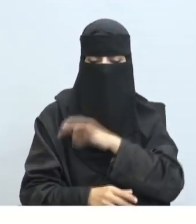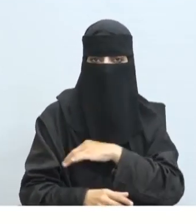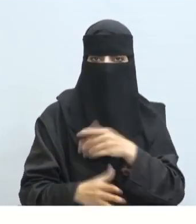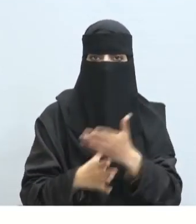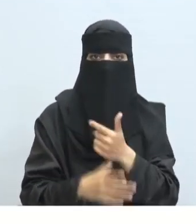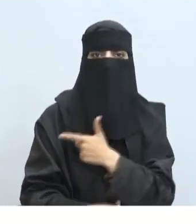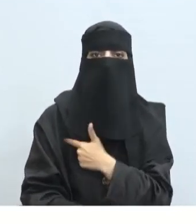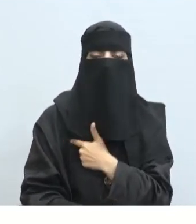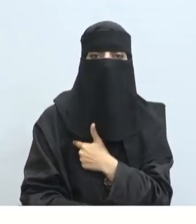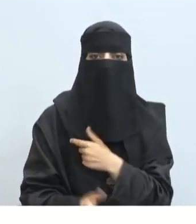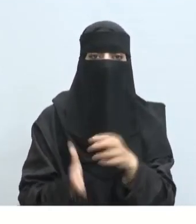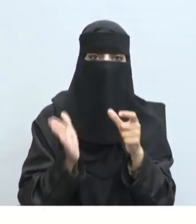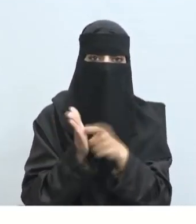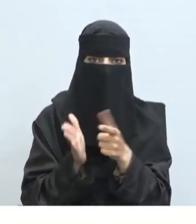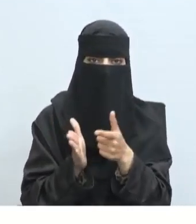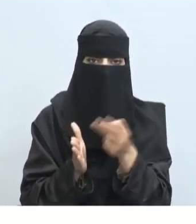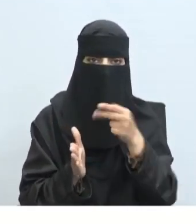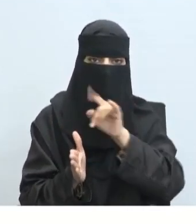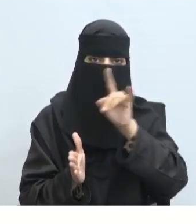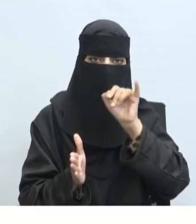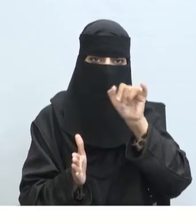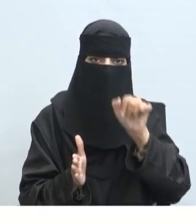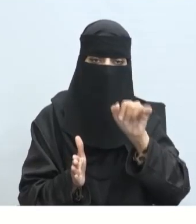اسميناه بالعلامه